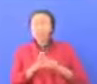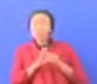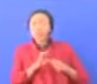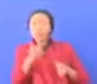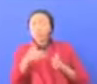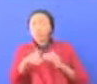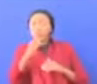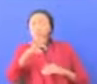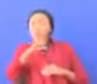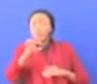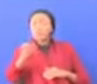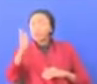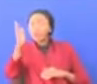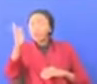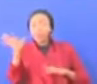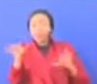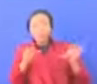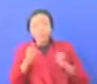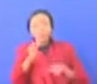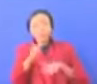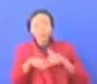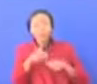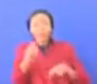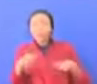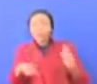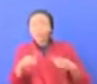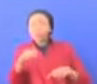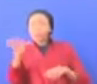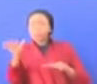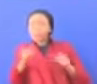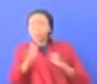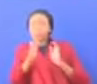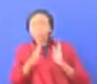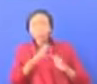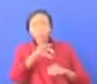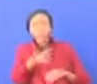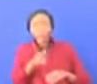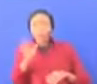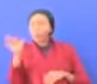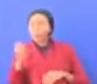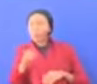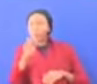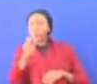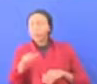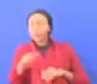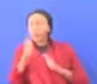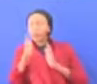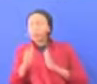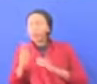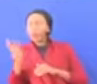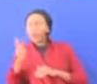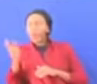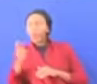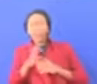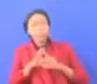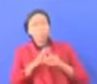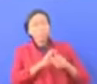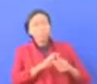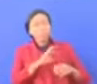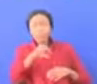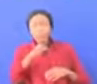jimbo fulani, ita viongozi wa kisiasa, ita wakuu wa mikoa, ita ma-DC, ita wananchi washirikishwe. Mikoa mingine wanajua mipaka